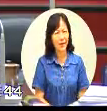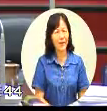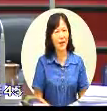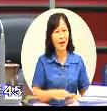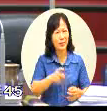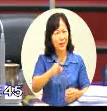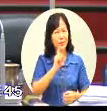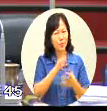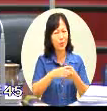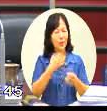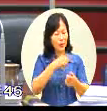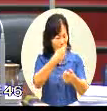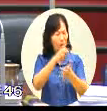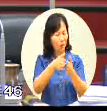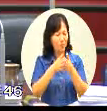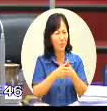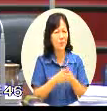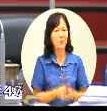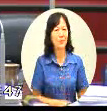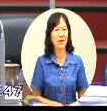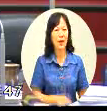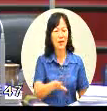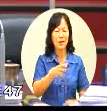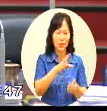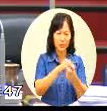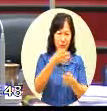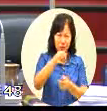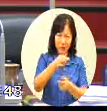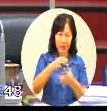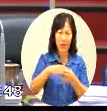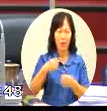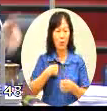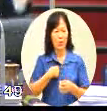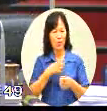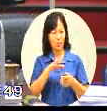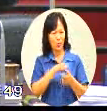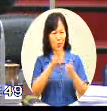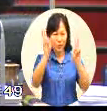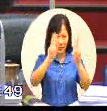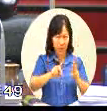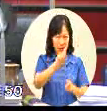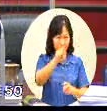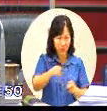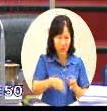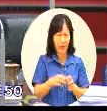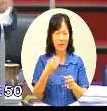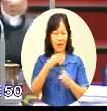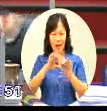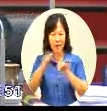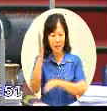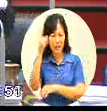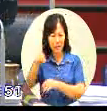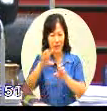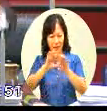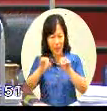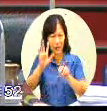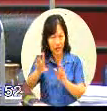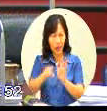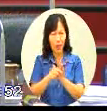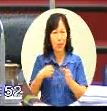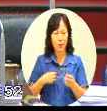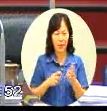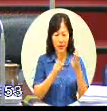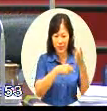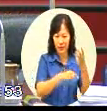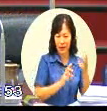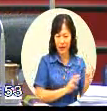这样，我就给你上个课好了。你学财政的，我学电子的，地震局长你学地震的，我们3个人一起到美